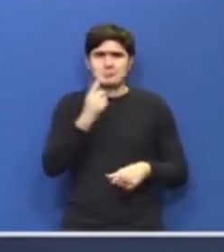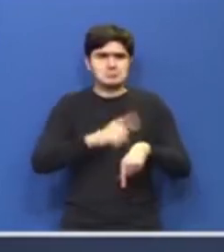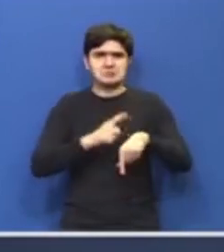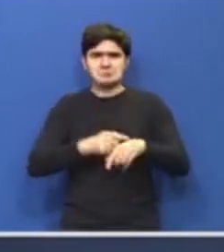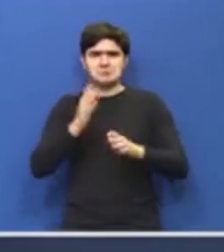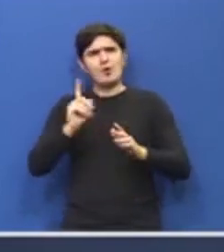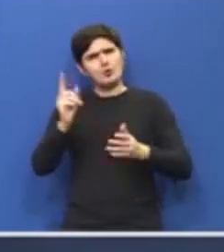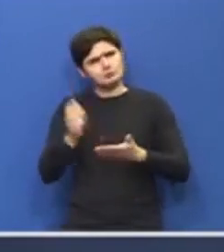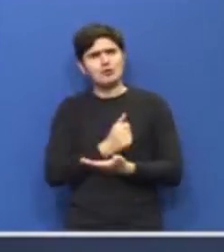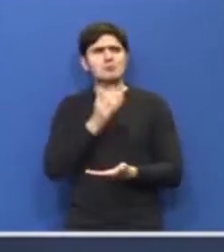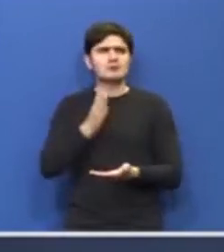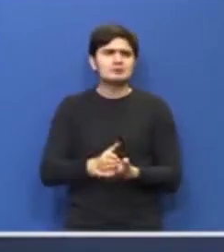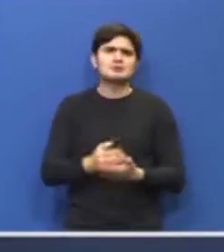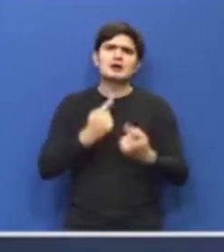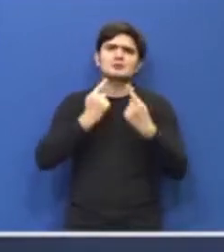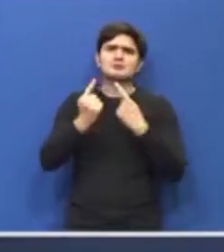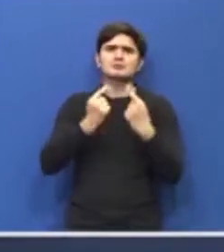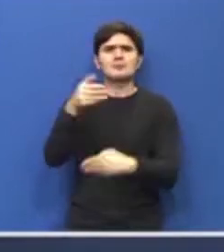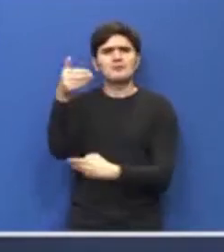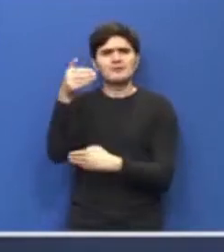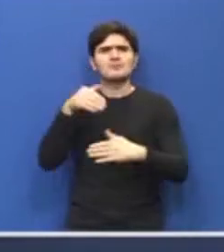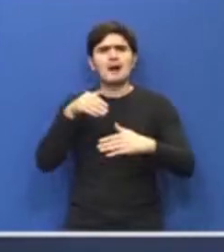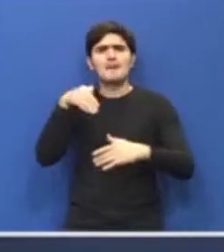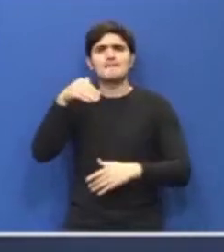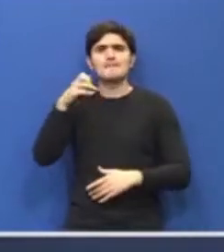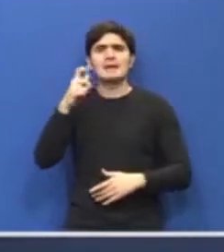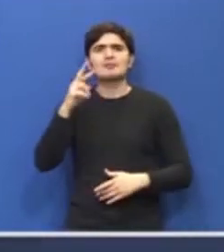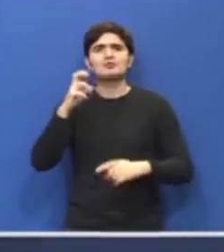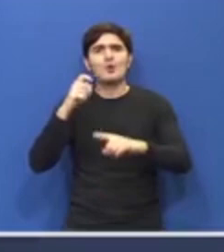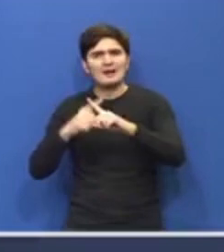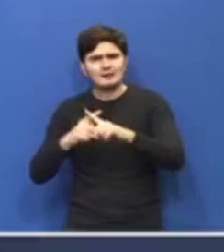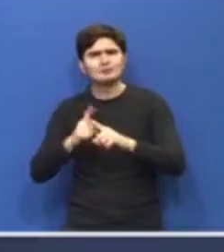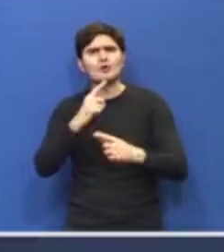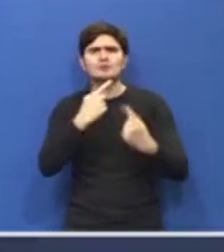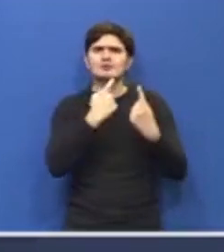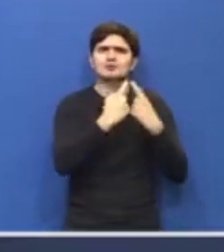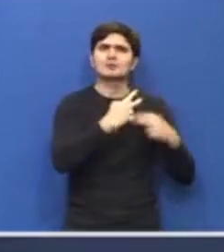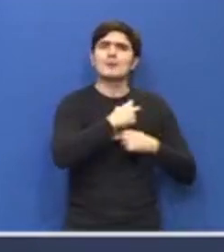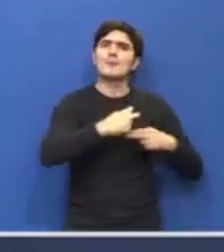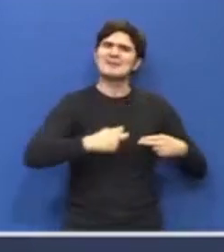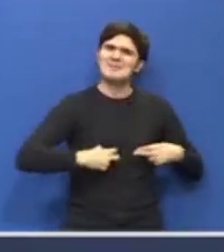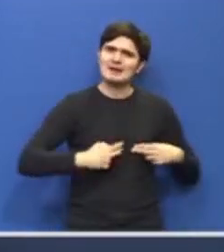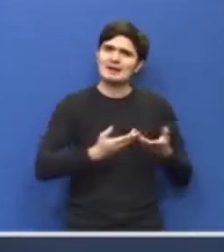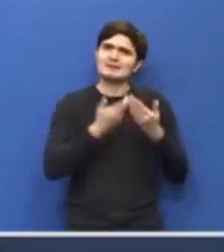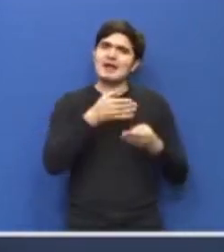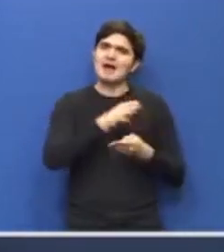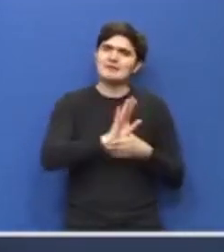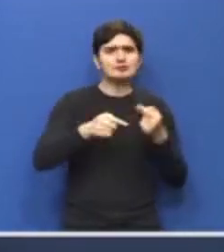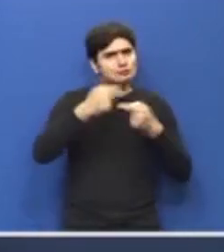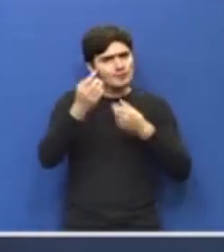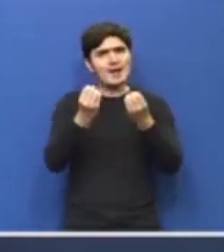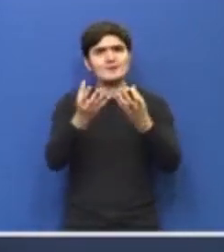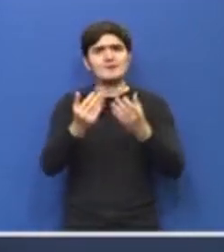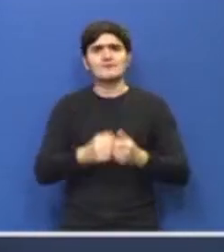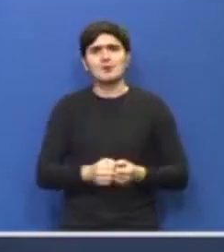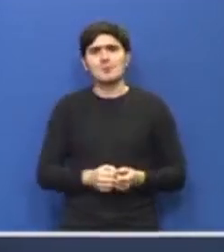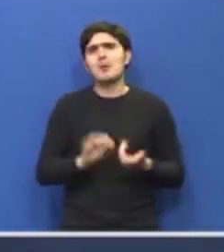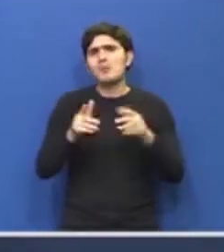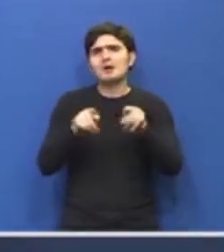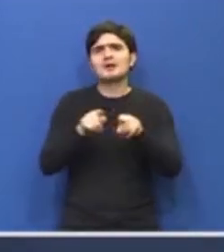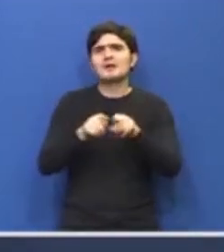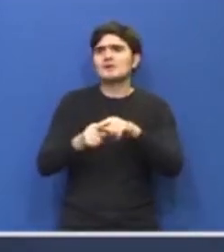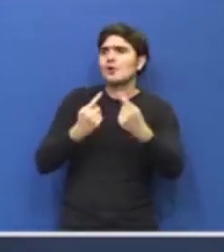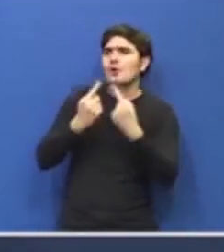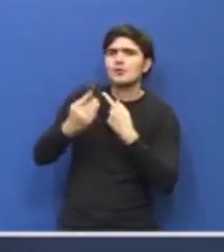Vom lua o decizie, vom discuta compania Metrorex, ne vom consulta împreună și cu primăriile, ar trebui să dea avize și vom informa. Putem să facem eventual și o